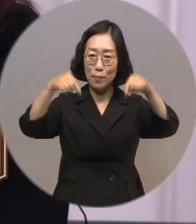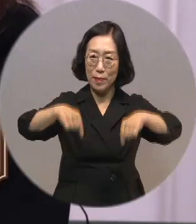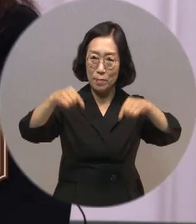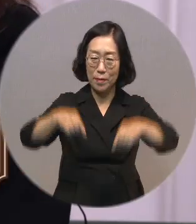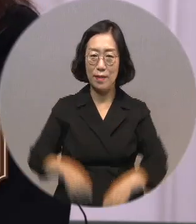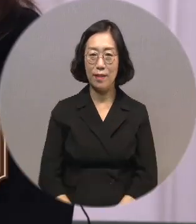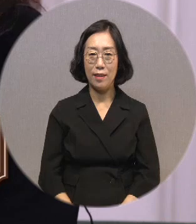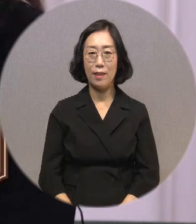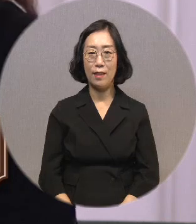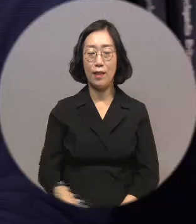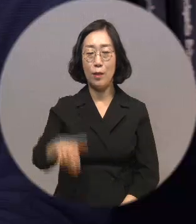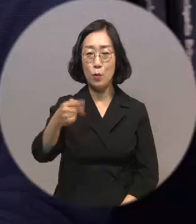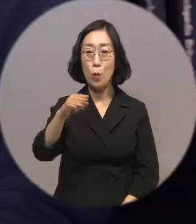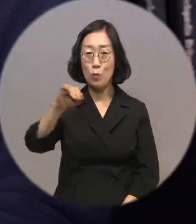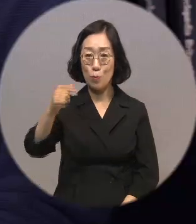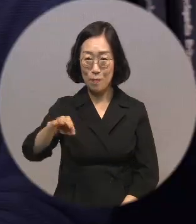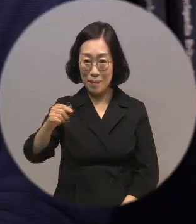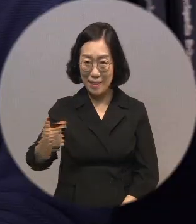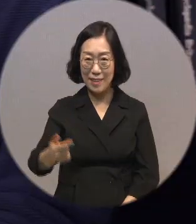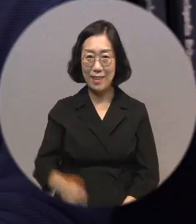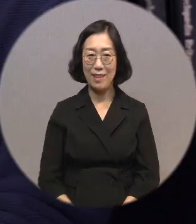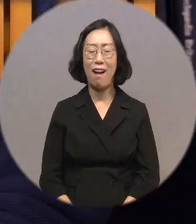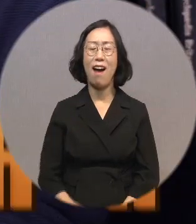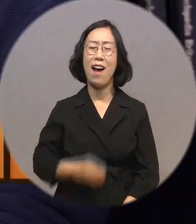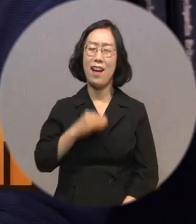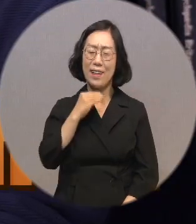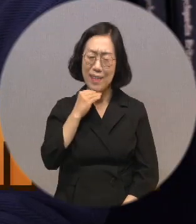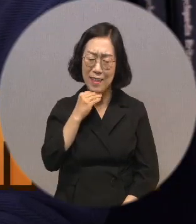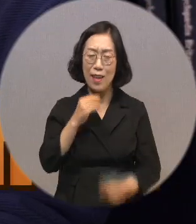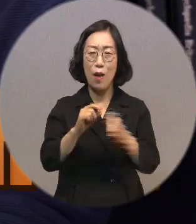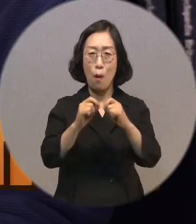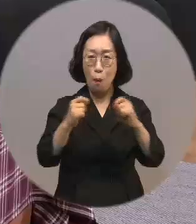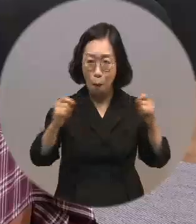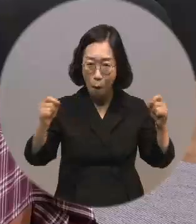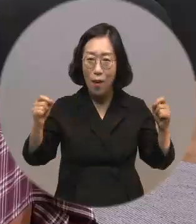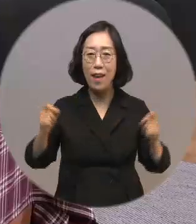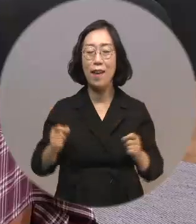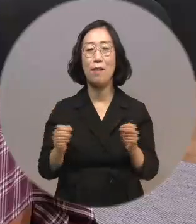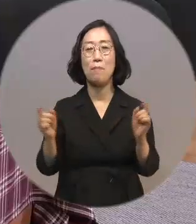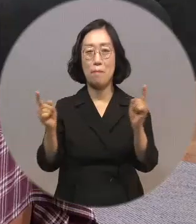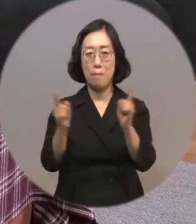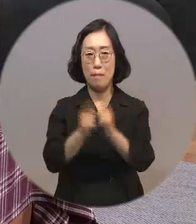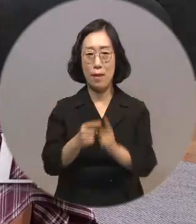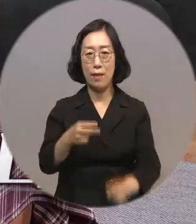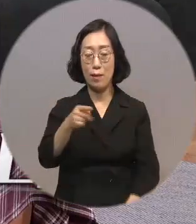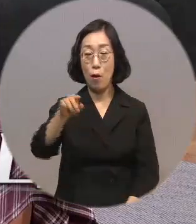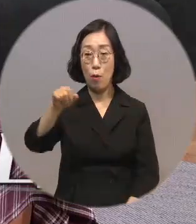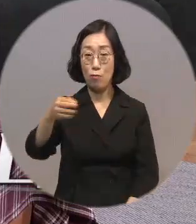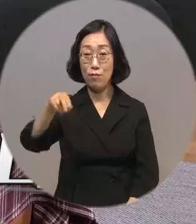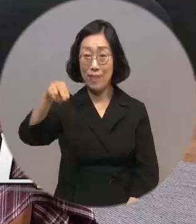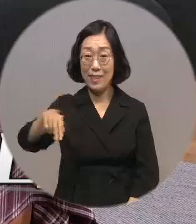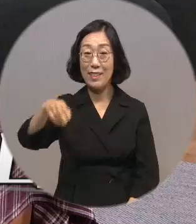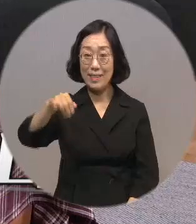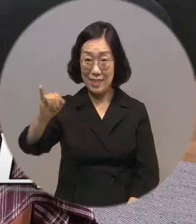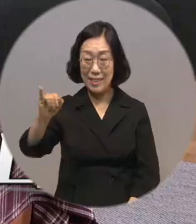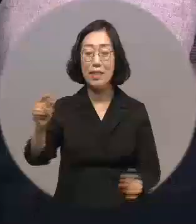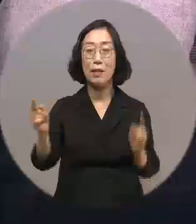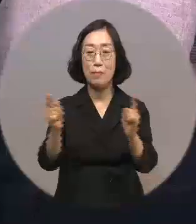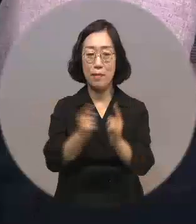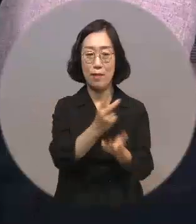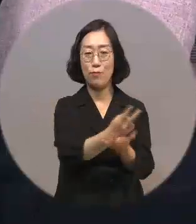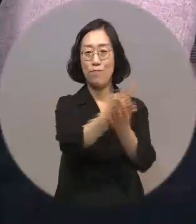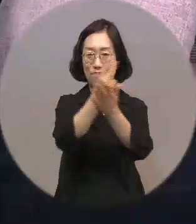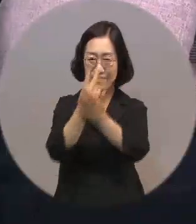담당 조수빈입니다. 자, 기대하셨죠? 아기다리 고기다리던 그분들이 돌아왔습니다. 더브릿지의 황진솔, 박은희님 함께합니다. 어서 오세요.